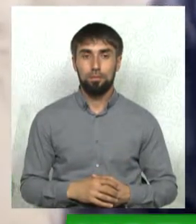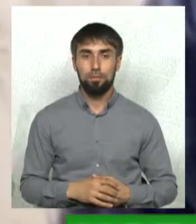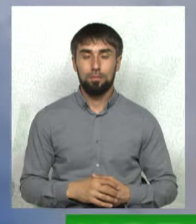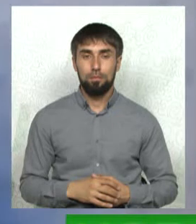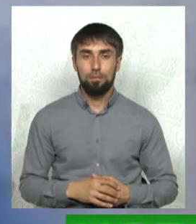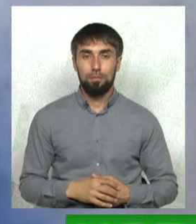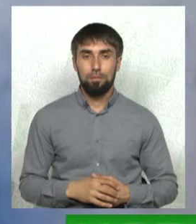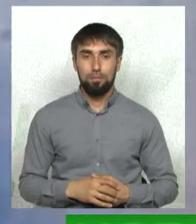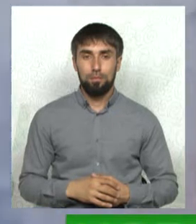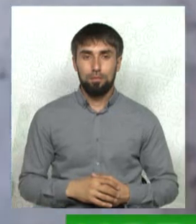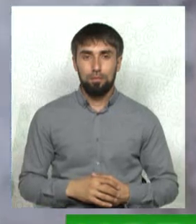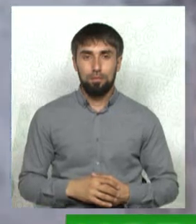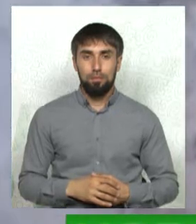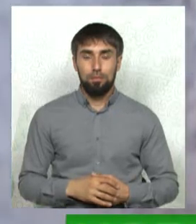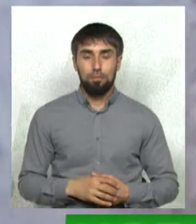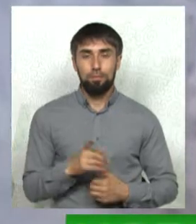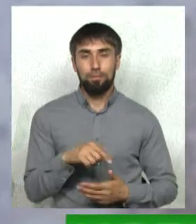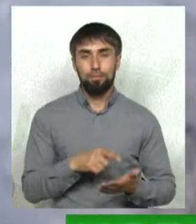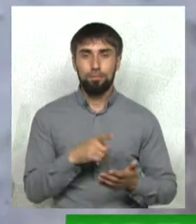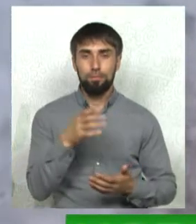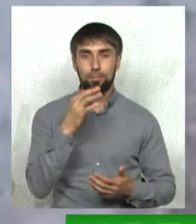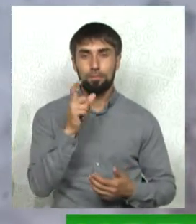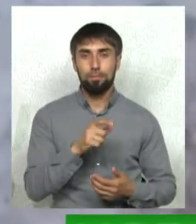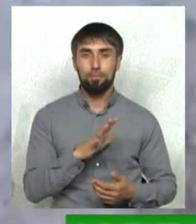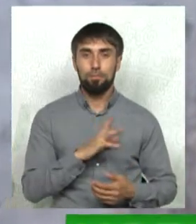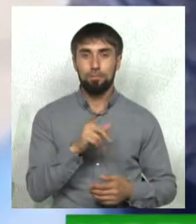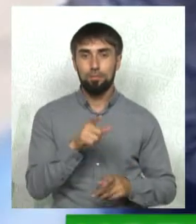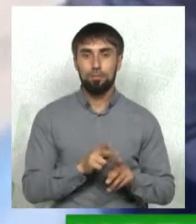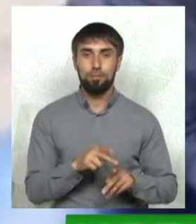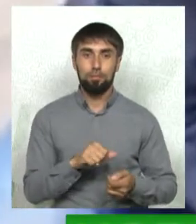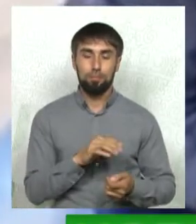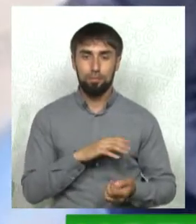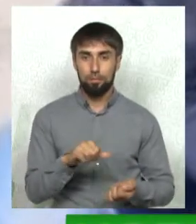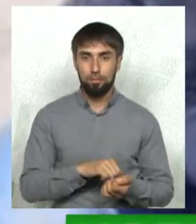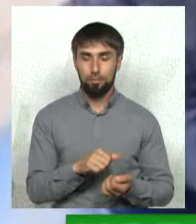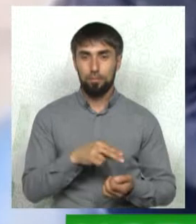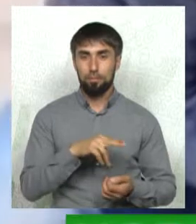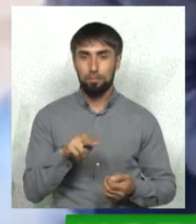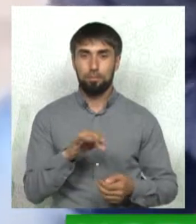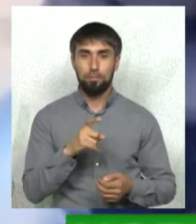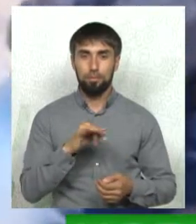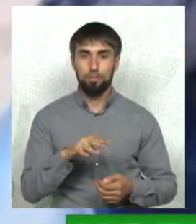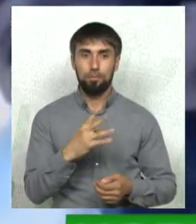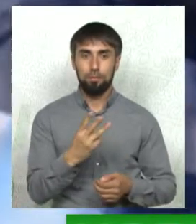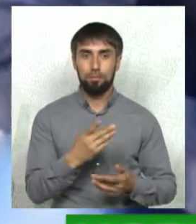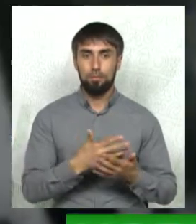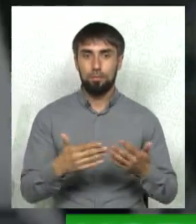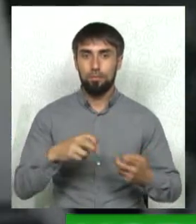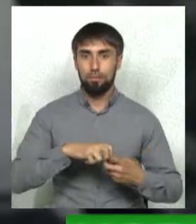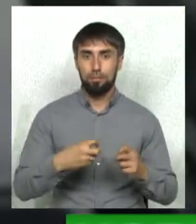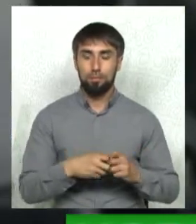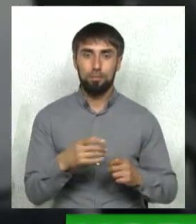с ним? Да его вчера в больницу отвезли, недели откачали. Наркомания, ПДД, экстремизм – три наиболее значимые